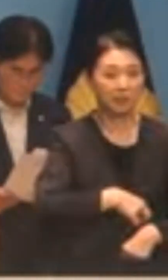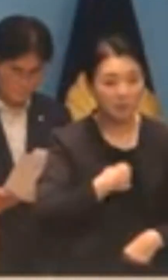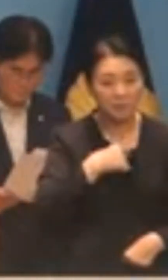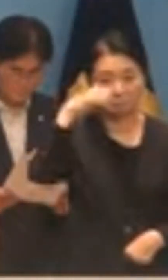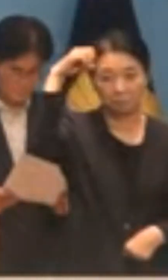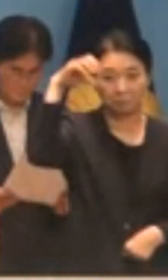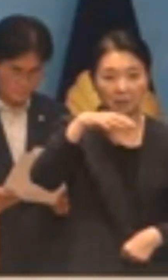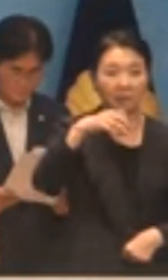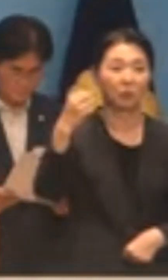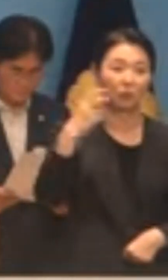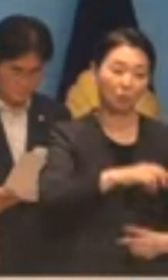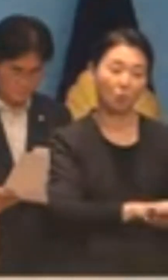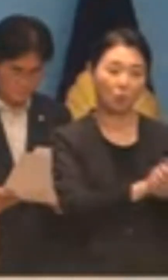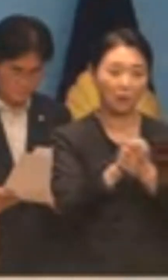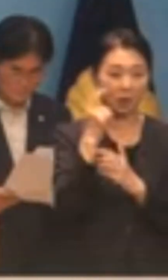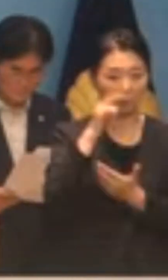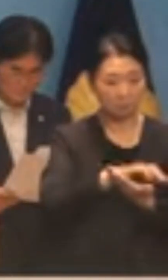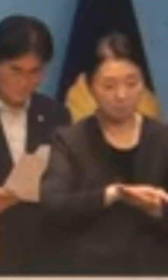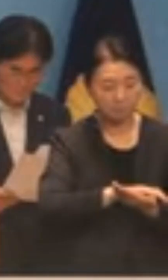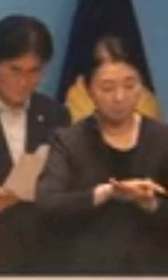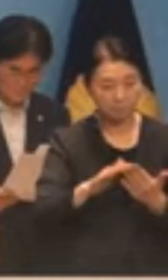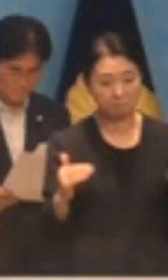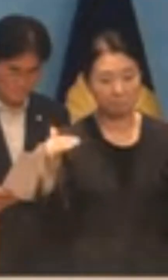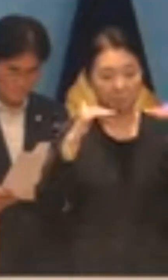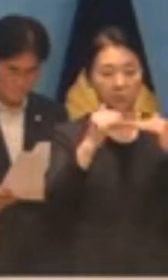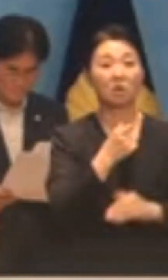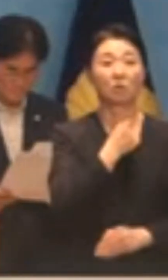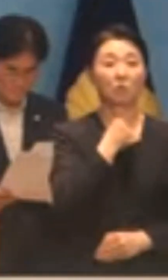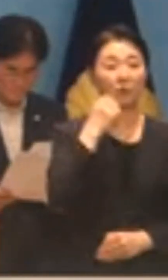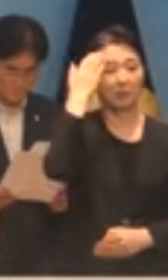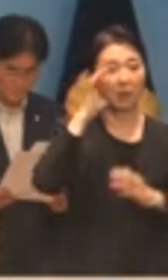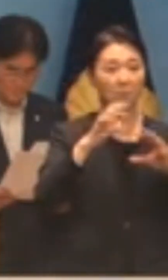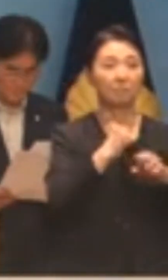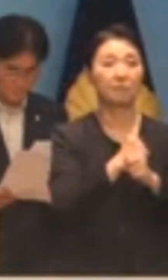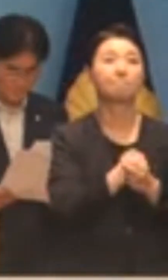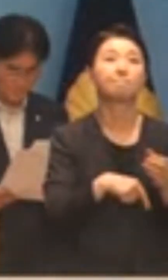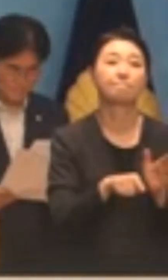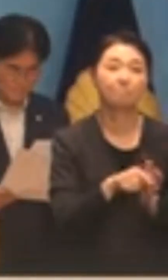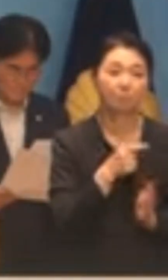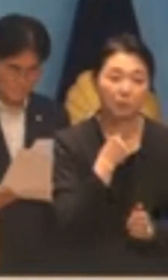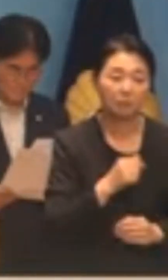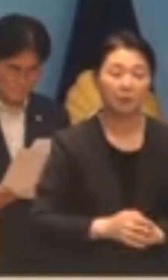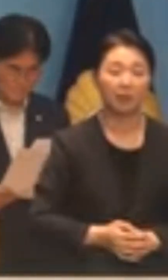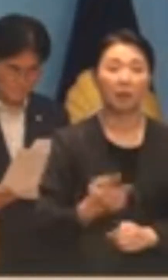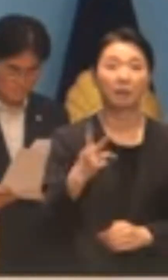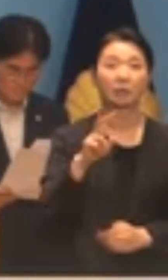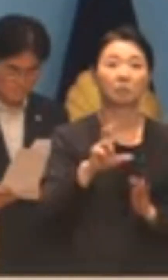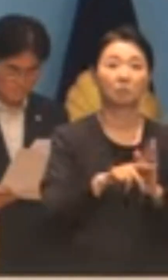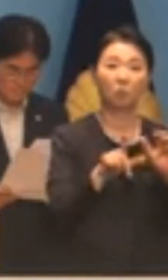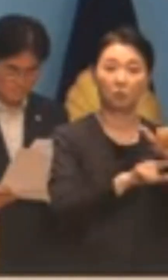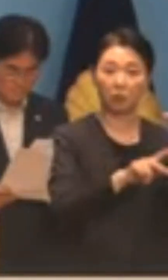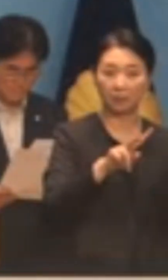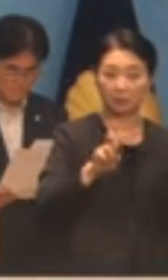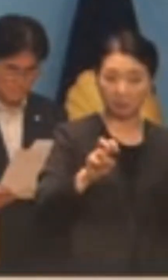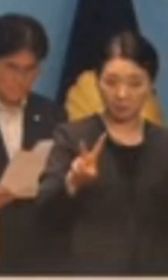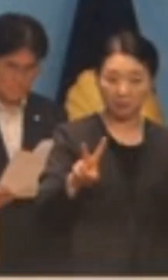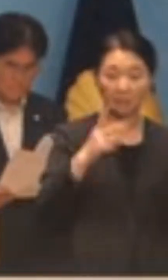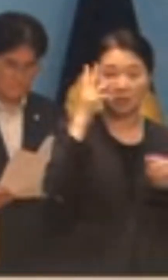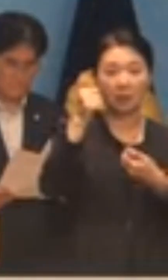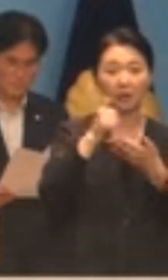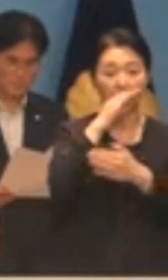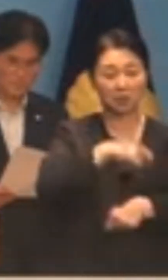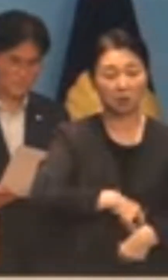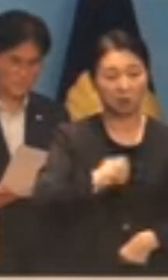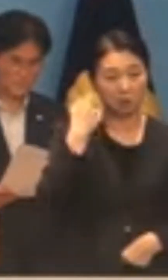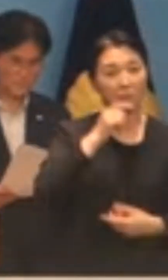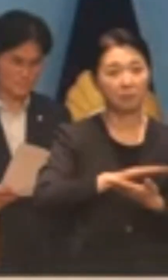빛, 화해와 평등이 실현되는 대한민국을 위해 2025년 5월 22일 하나님의